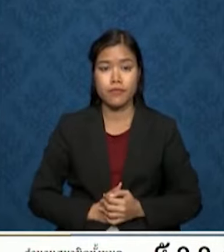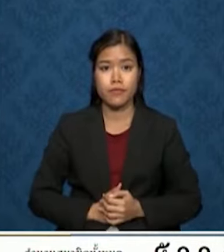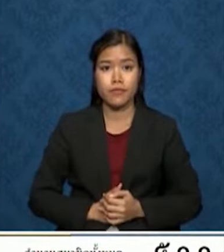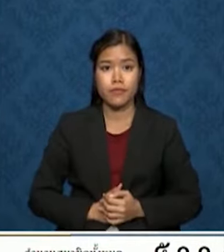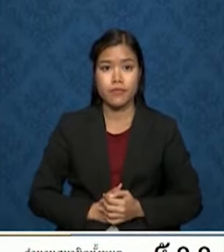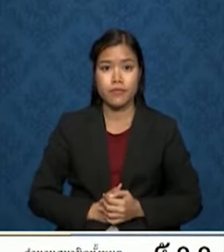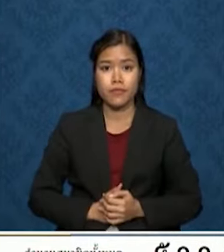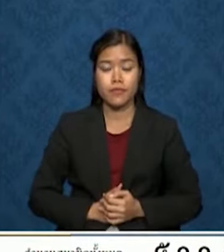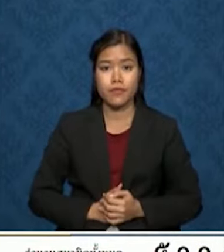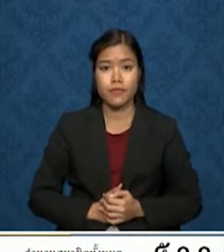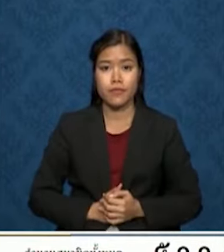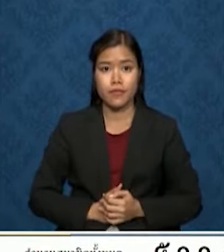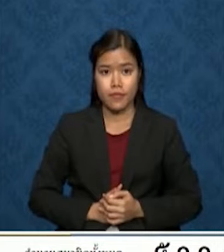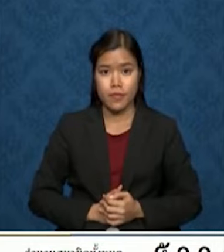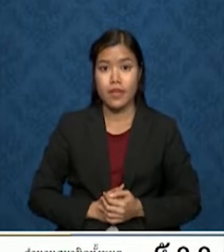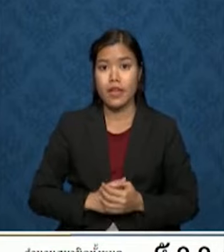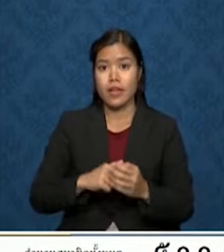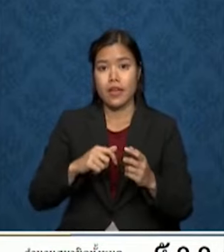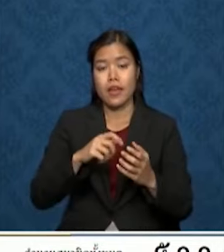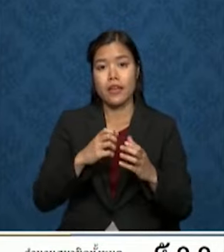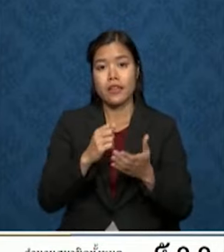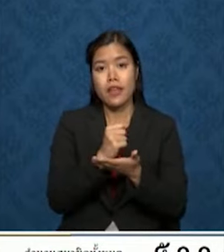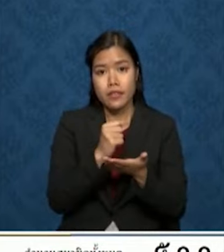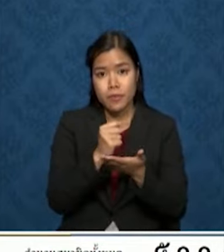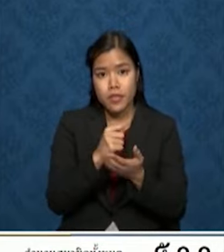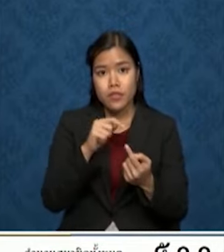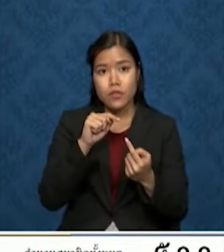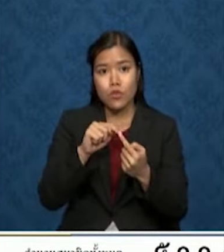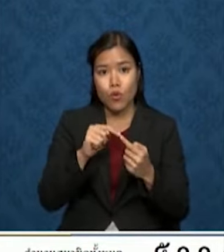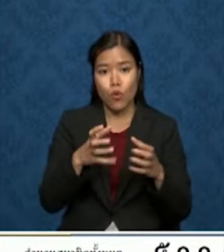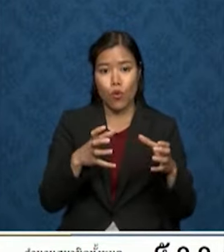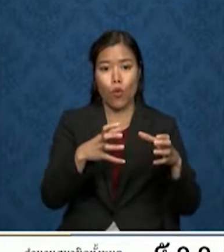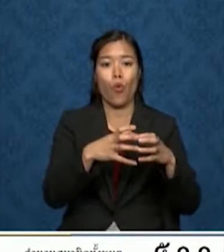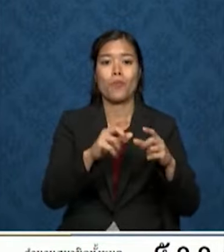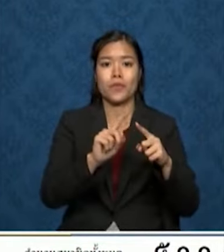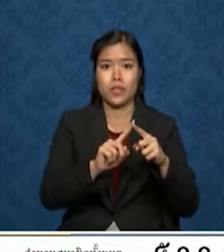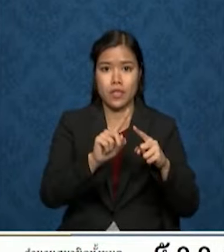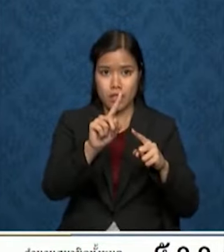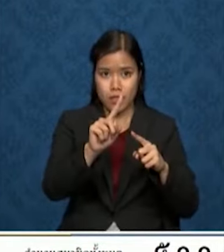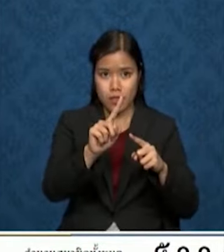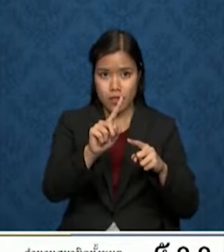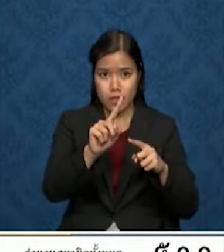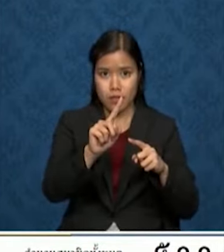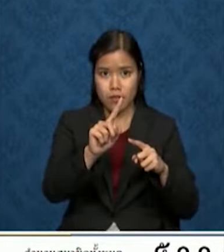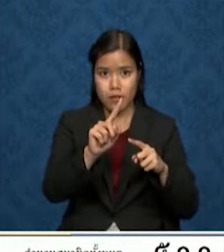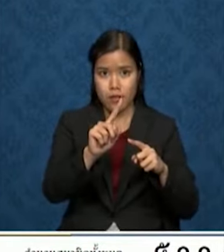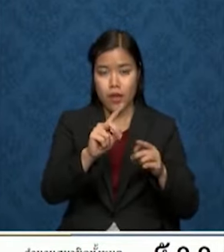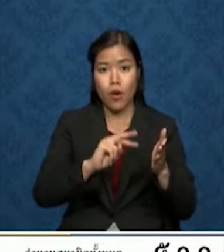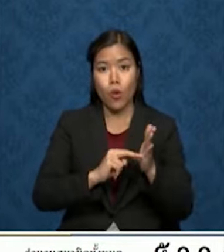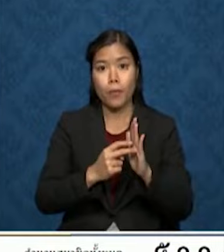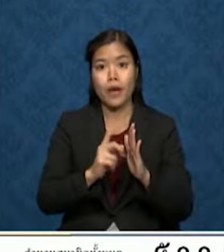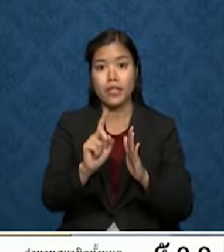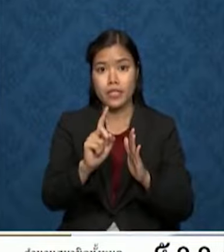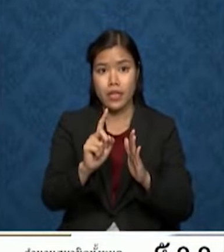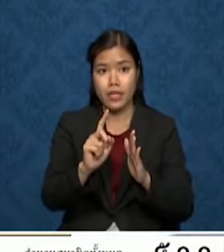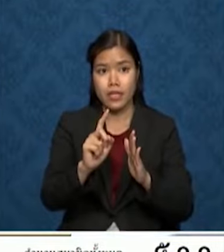คือ ยาเสบติดที่อยู่ตามบญชีที่หนึ่งหรอรการที่หนึ่ เป็นยาเสบตดที่สามารถ